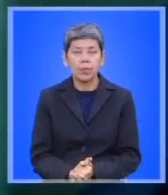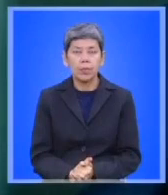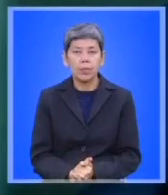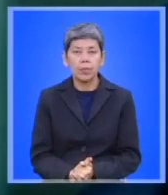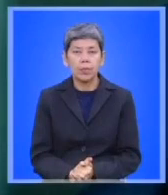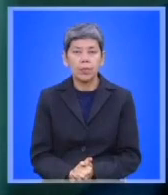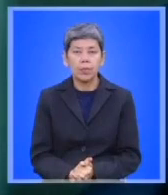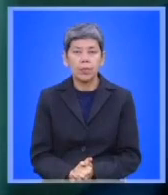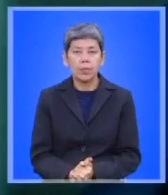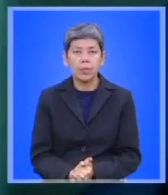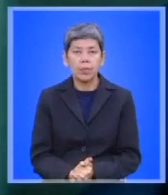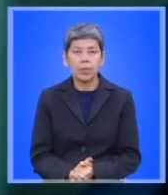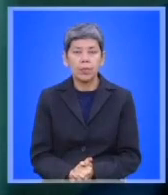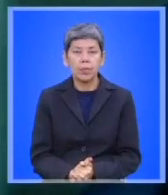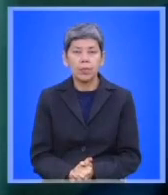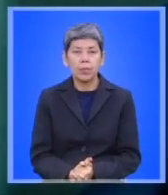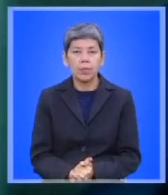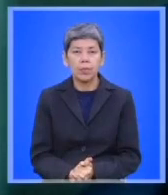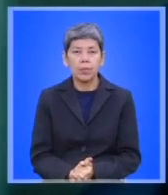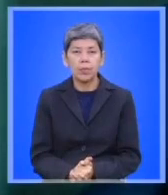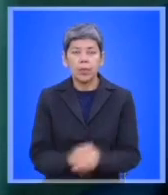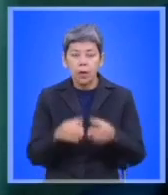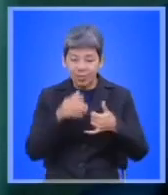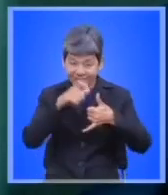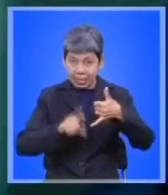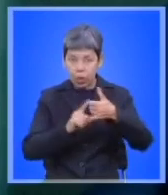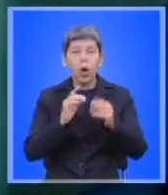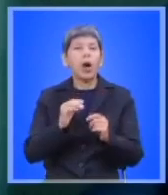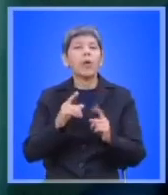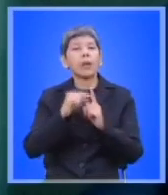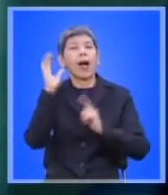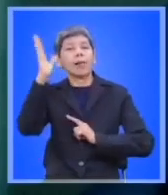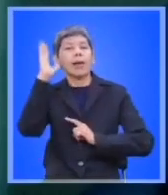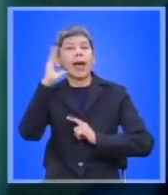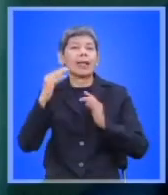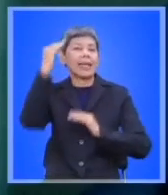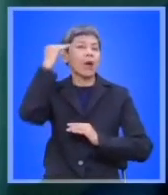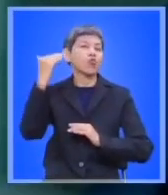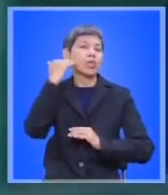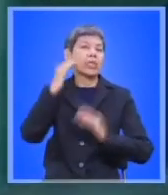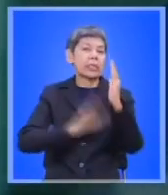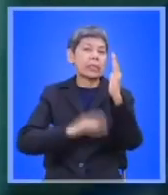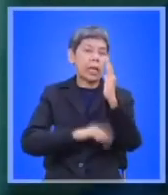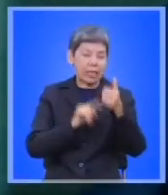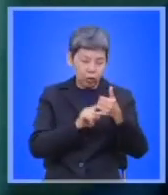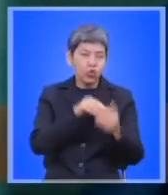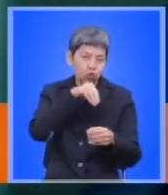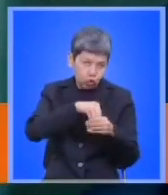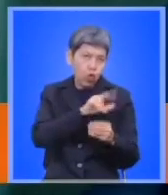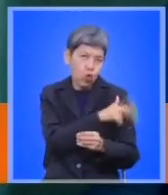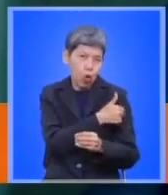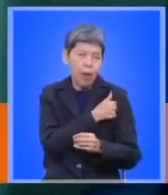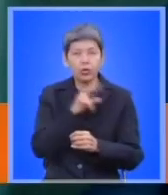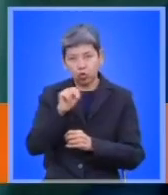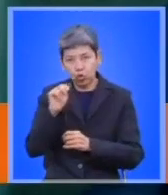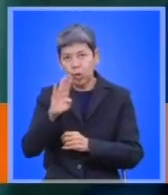ทำหน้าที่ก็เป็นคนนำเที่ยวอยู่ที่ประเทศเกาหลีใต้นะครับก็ได้รับรักษาที่สถาบันบำราศ